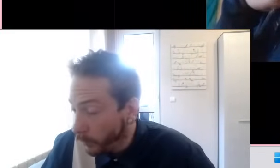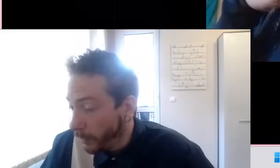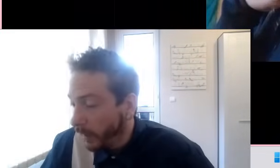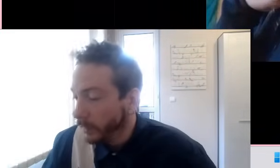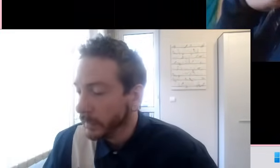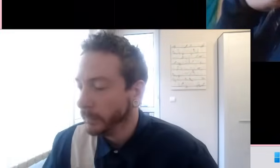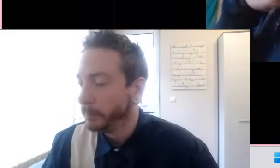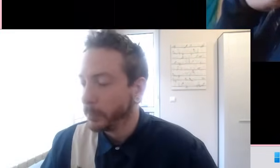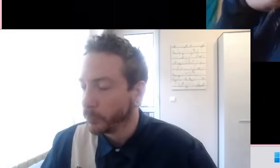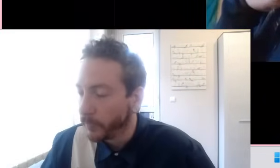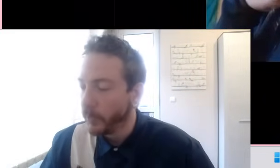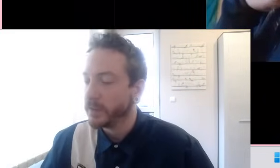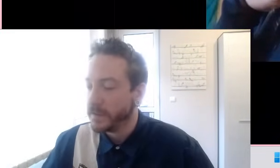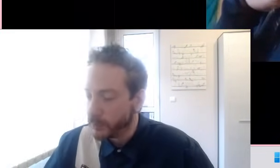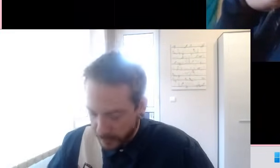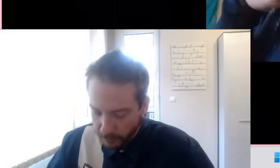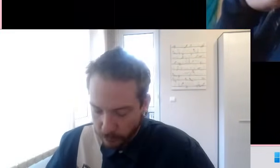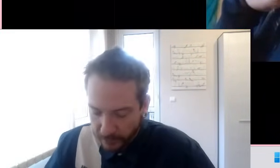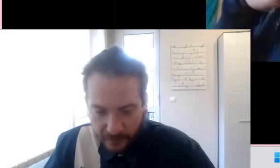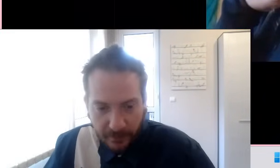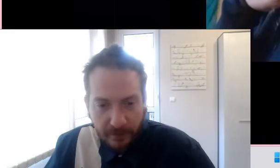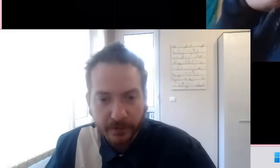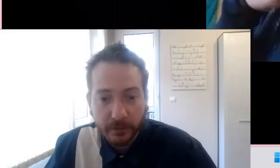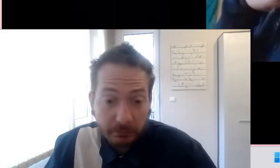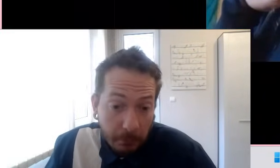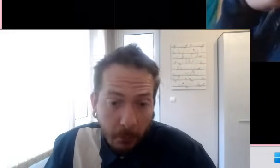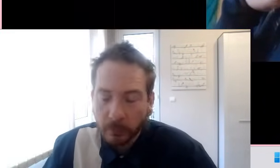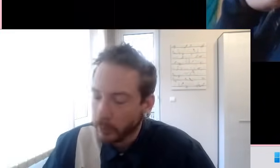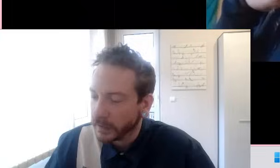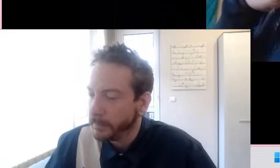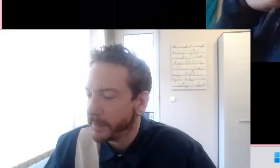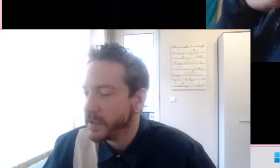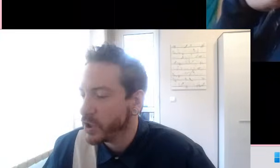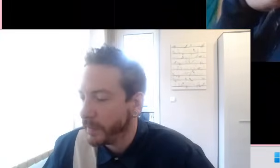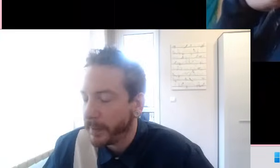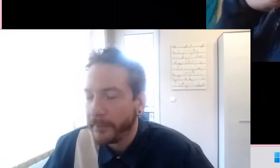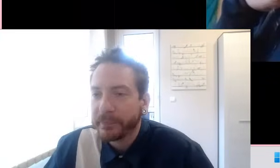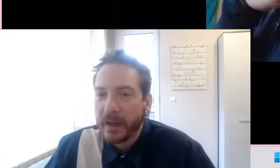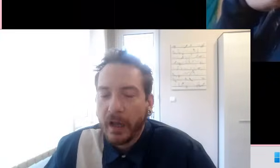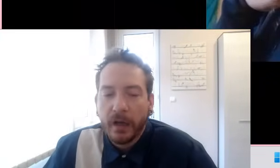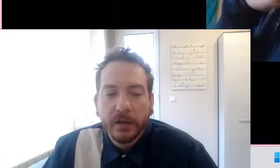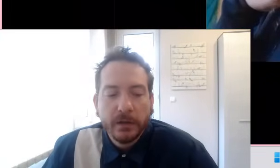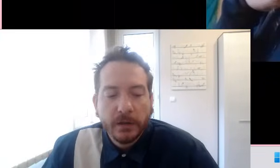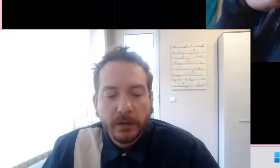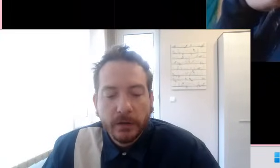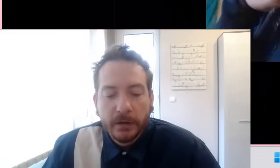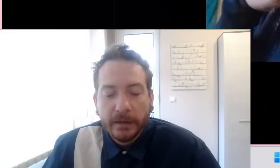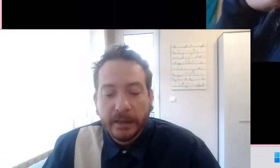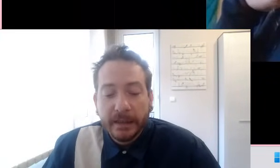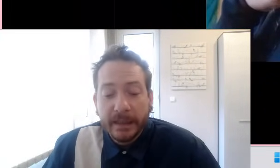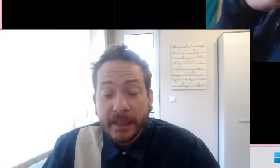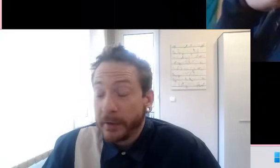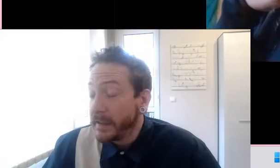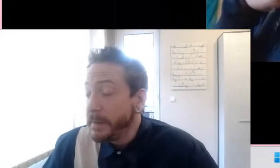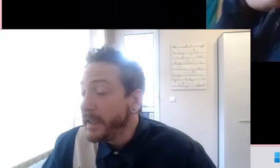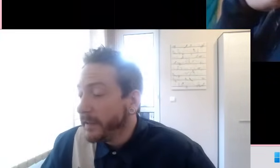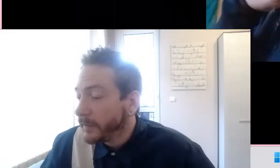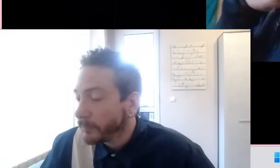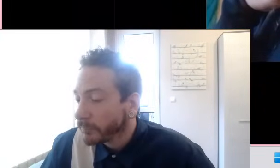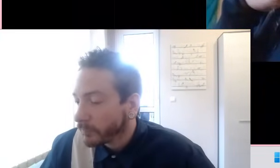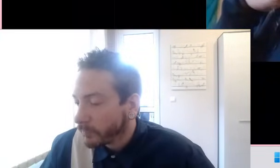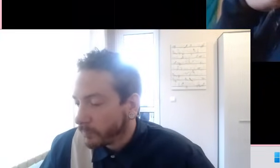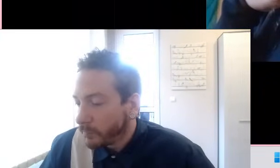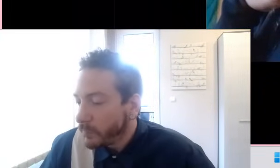On ne veut pas, hein, mais on te force, et si tu dis non, tu es un faf. Bon, ok, merci, je savais pas. Et il y en a des